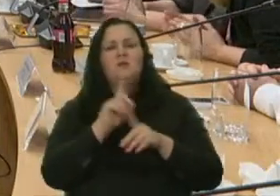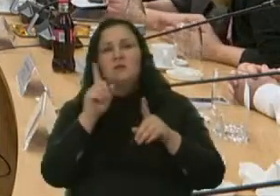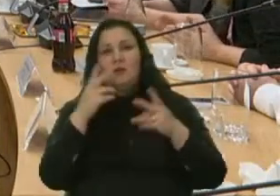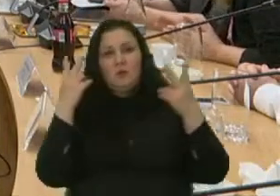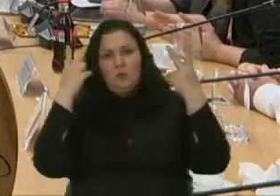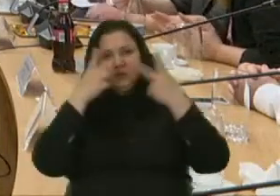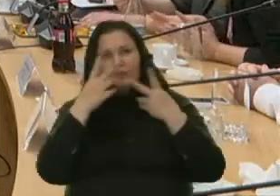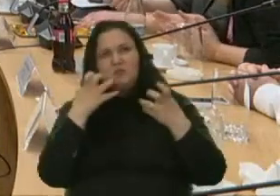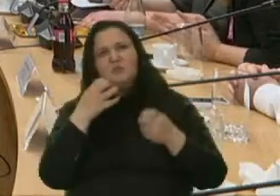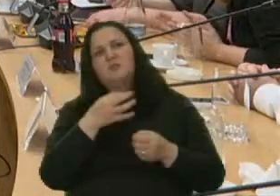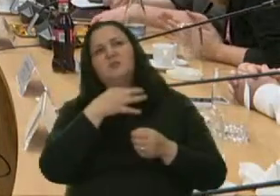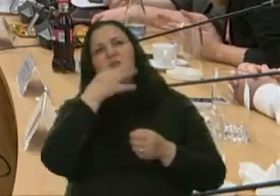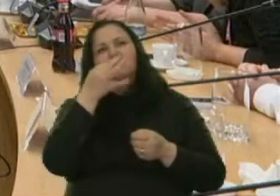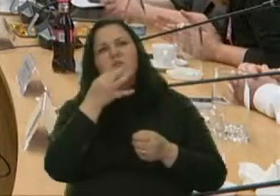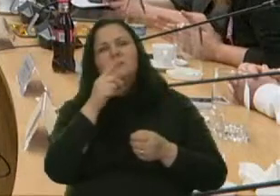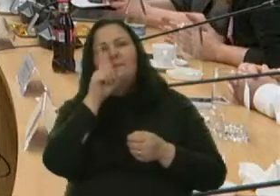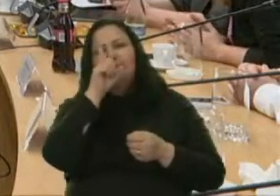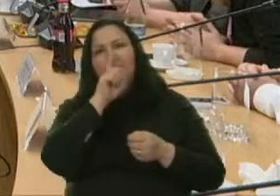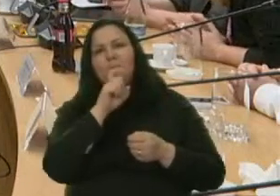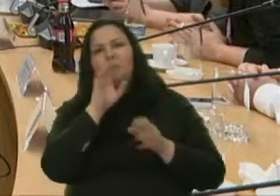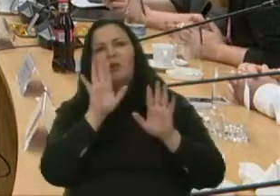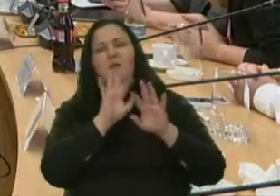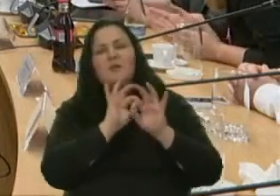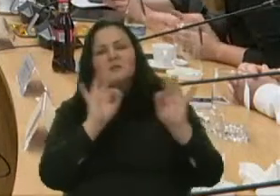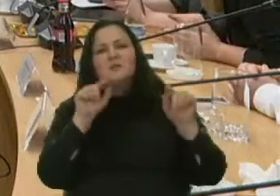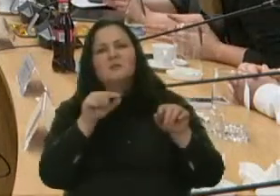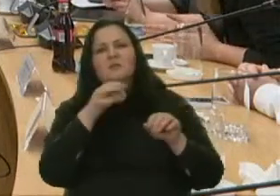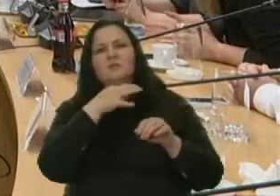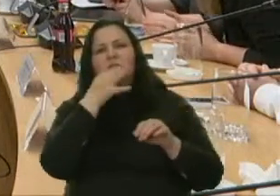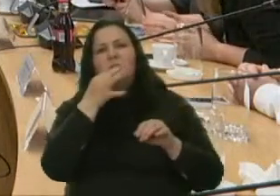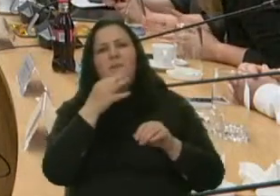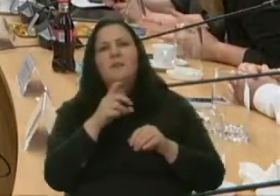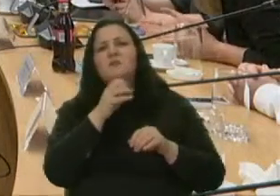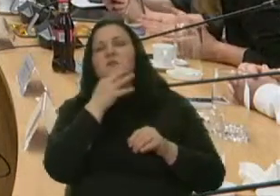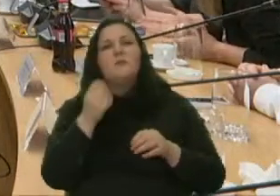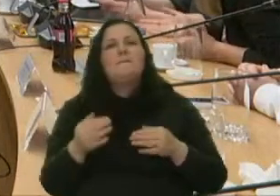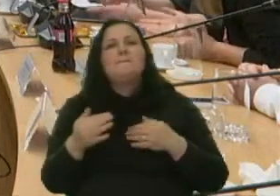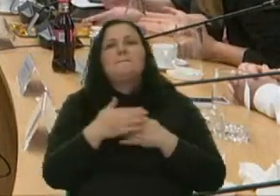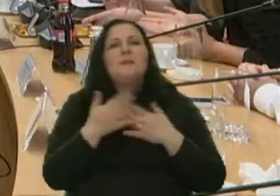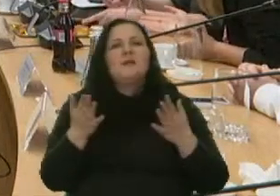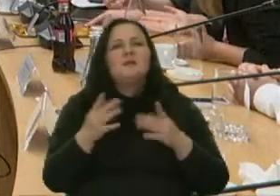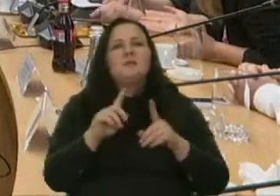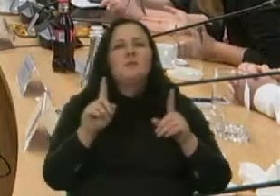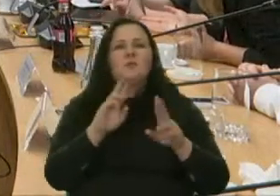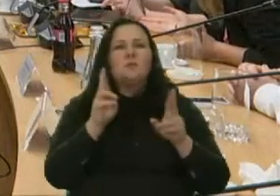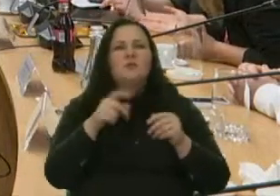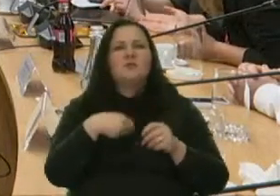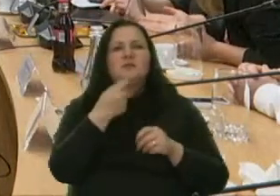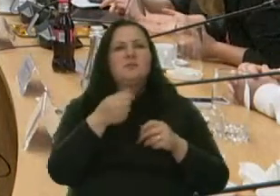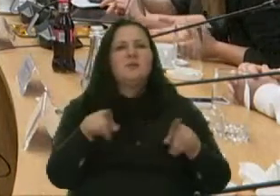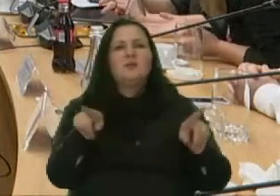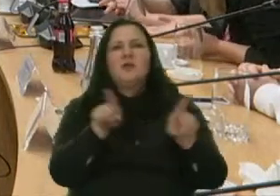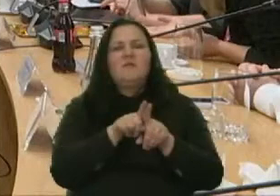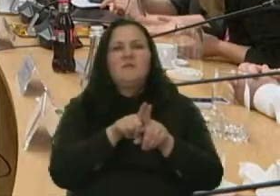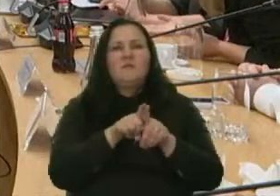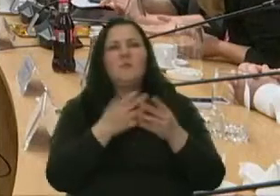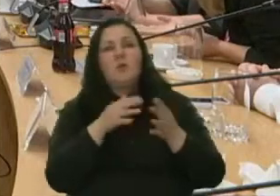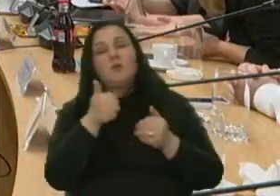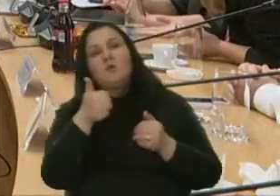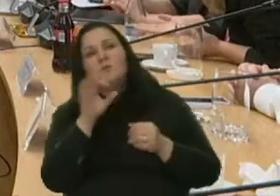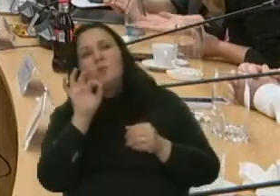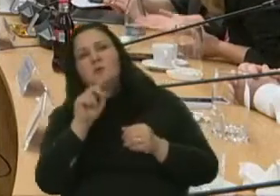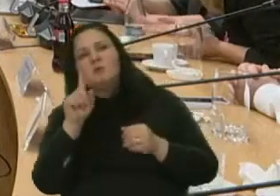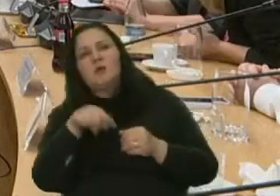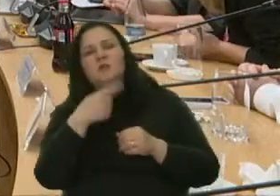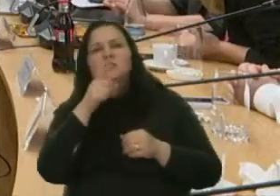înțelegem ceea ce spunem Îmi pare rău exact Asta ați spus nu și ce am mai spus pe lângă am zis că poate nu trebuie să i plătim pe toți la fel poate unii s buni și unii